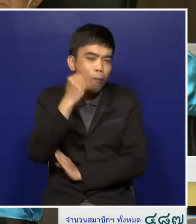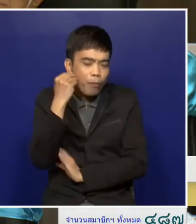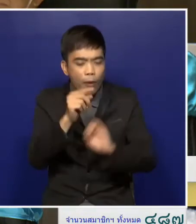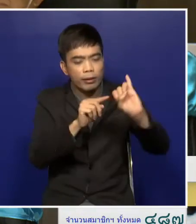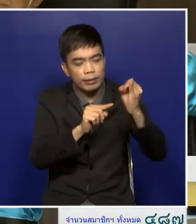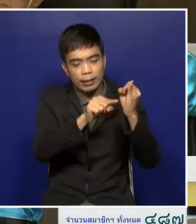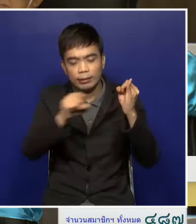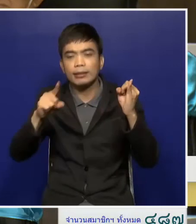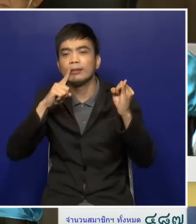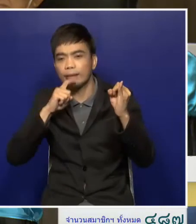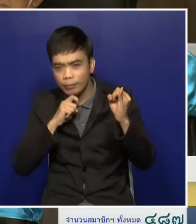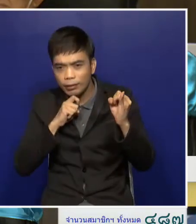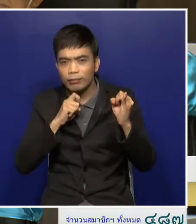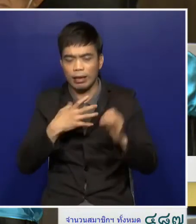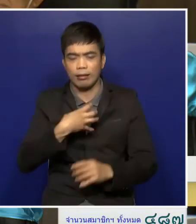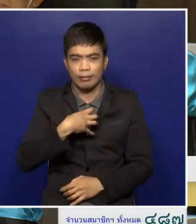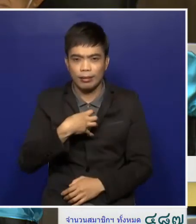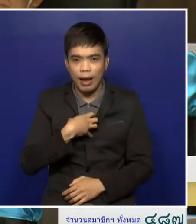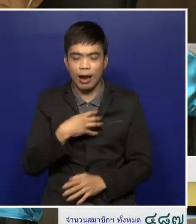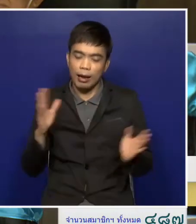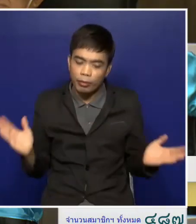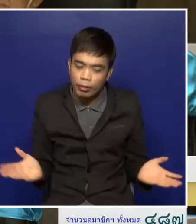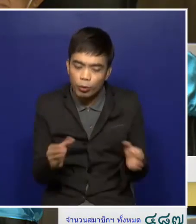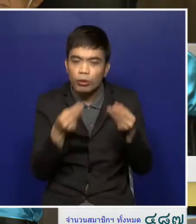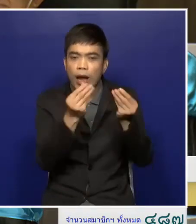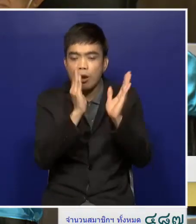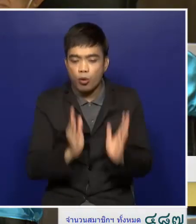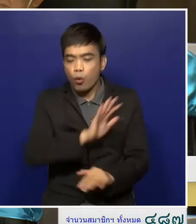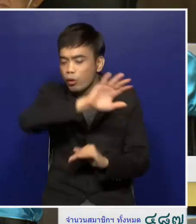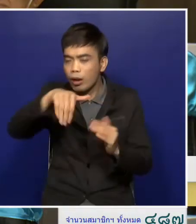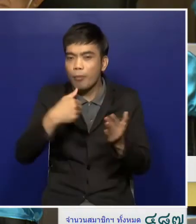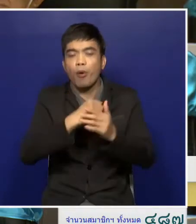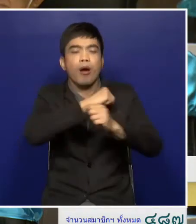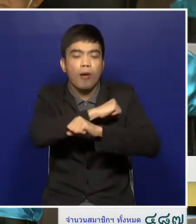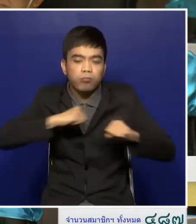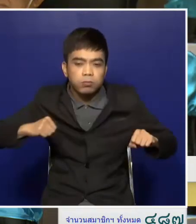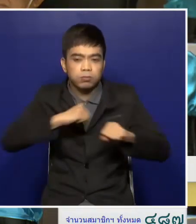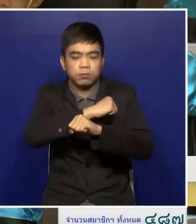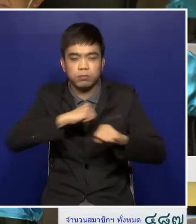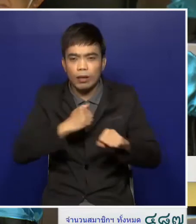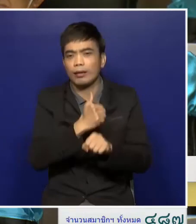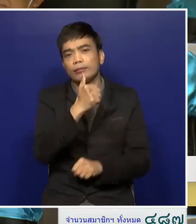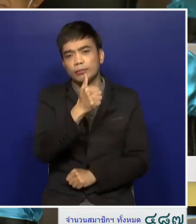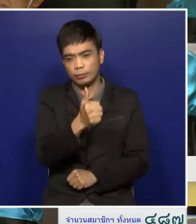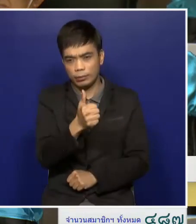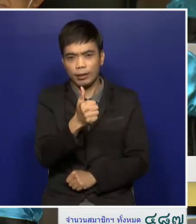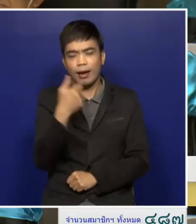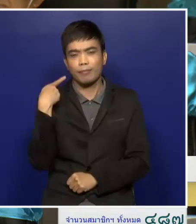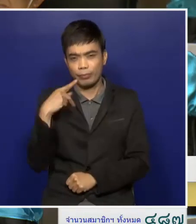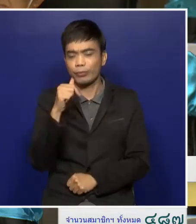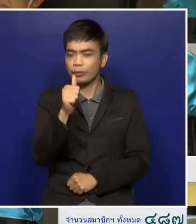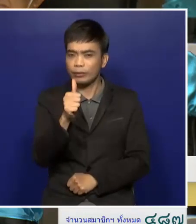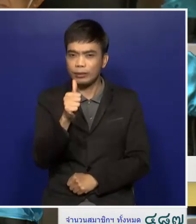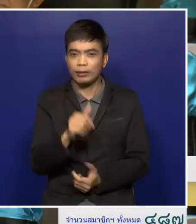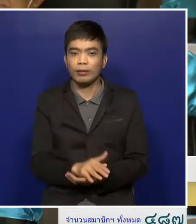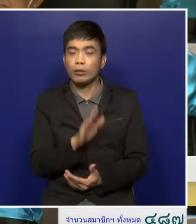านครนะครับแล้วก็ส่งเสริมเรื่องการออกกำลังกายซึ่งก็จะเป็นประโยชน์กับทุกฝ่ายนะครับก็ฝากด้วยนะครับว่าวิธี